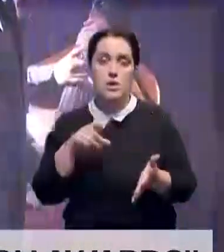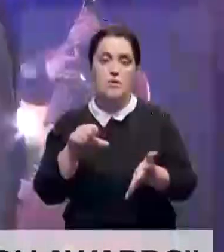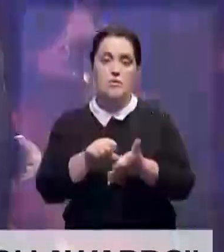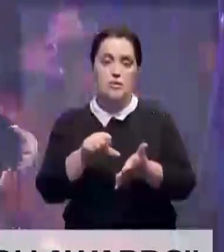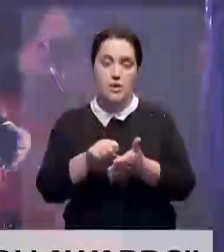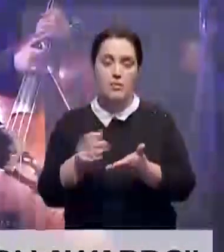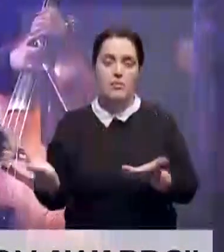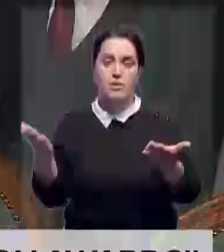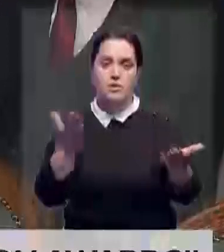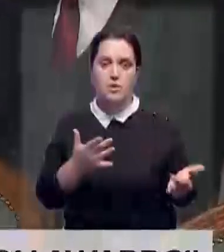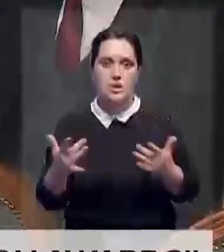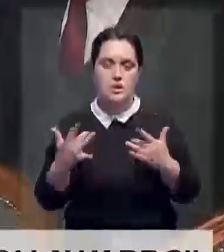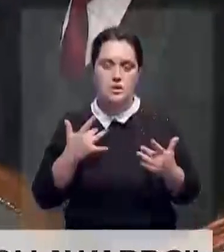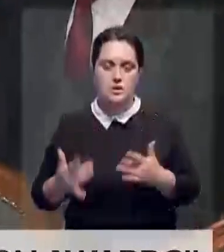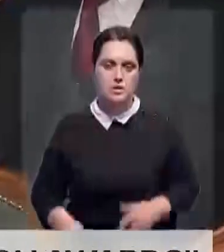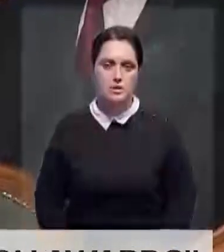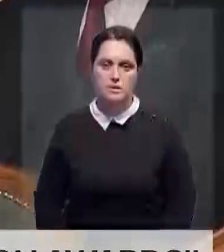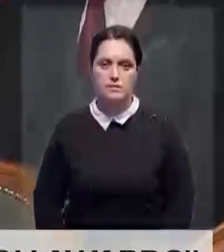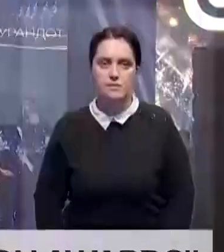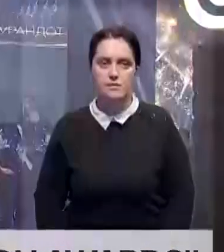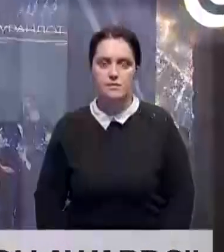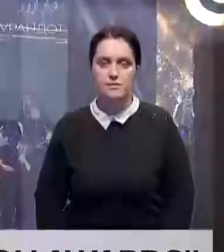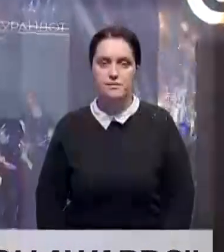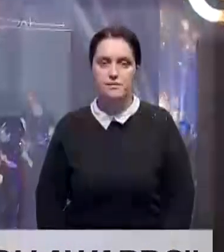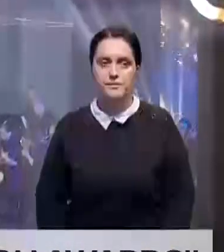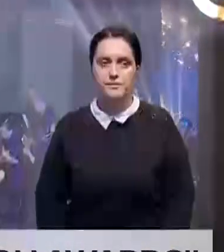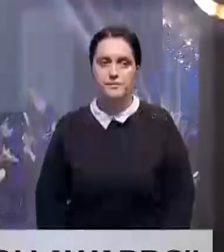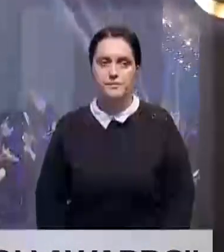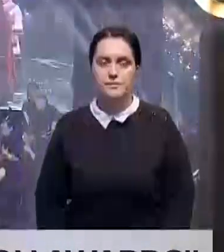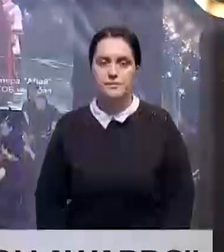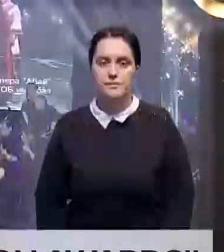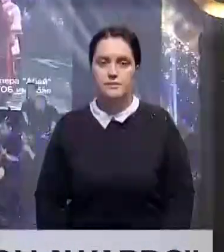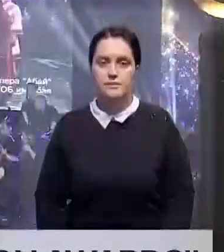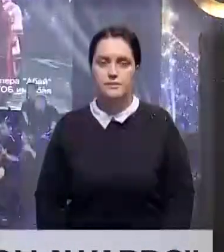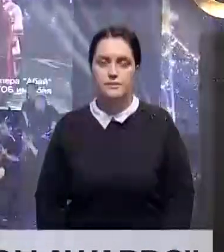премии и приглашенные артисты. Карлыгаш Минаяков, Сержан Жумабаев, Хабар 24, Алматы.